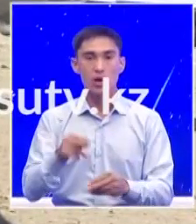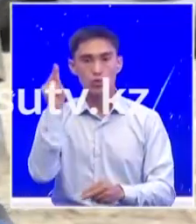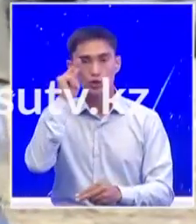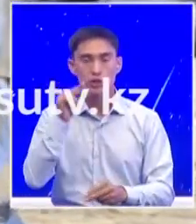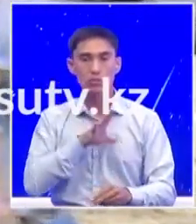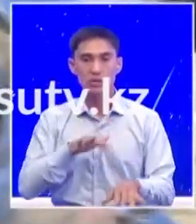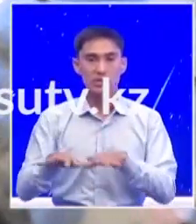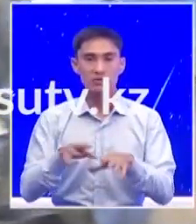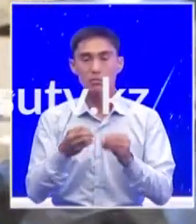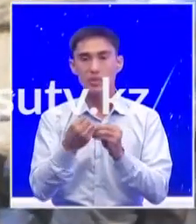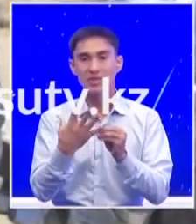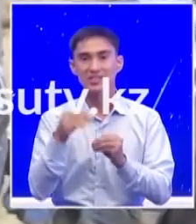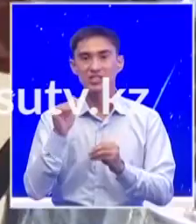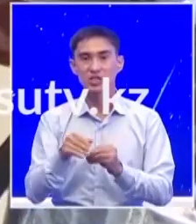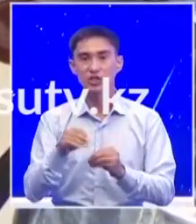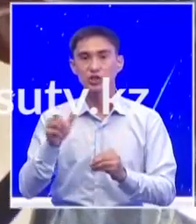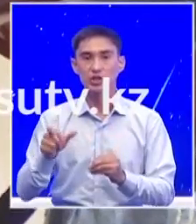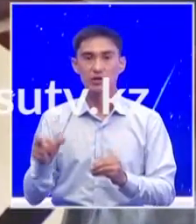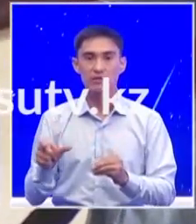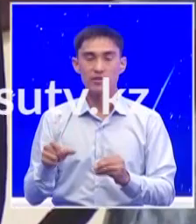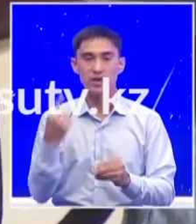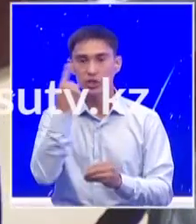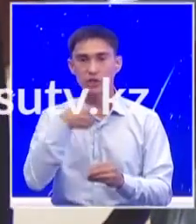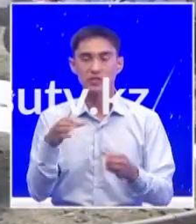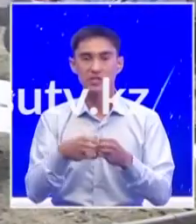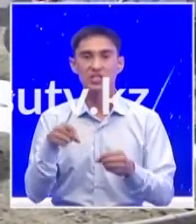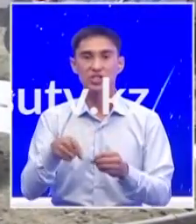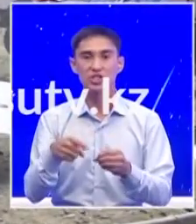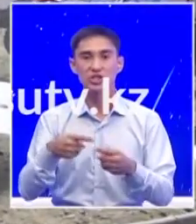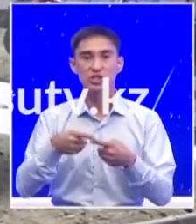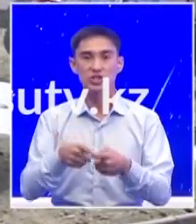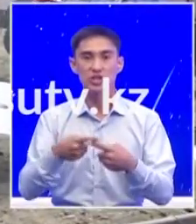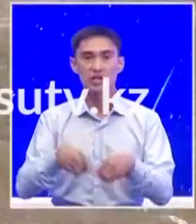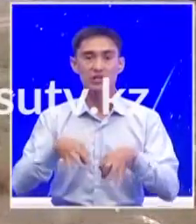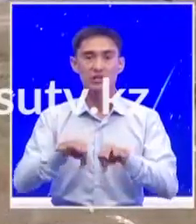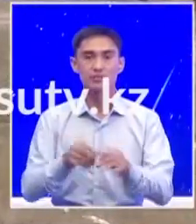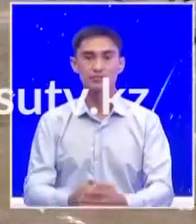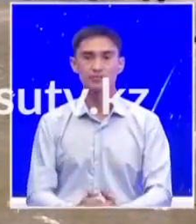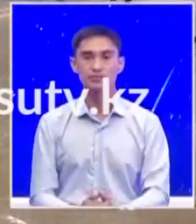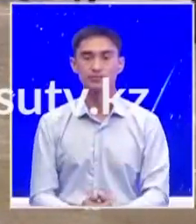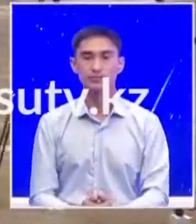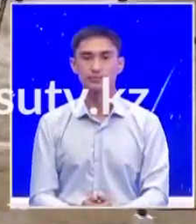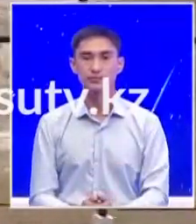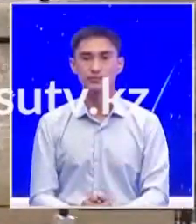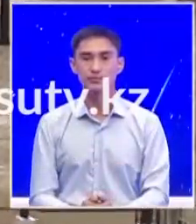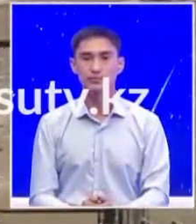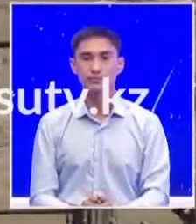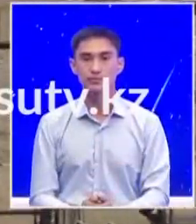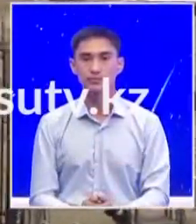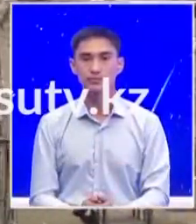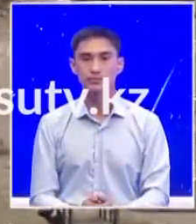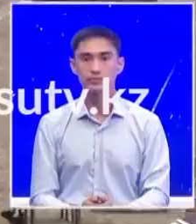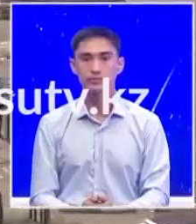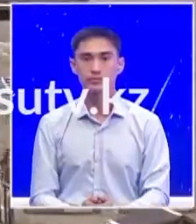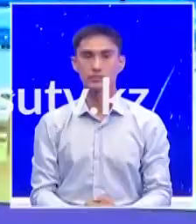было задействовано более 15 тысяч человек личного состава и более 1000 единиц техники. Жандос Назарбаев, Алмат Хамид, Ержан Дюсен, телеканал